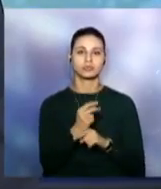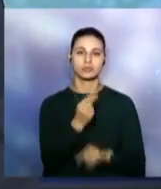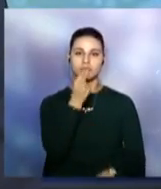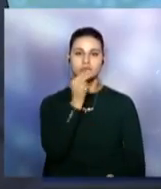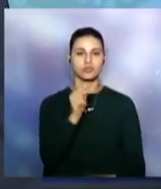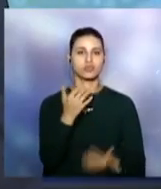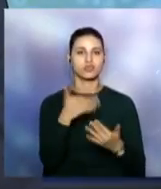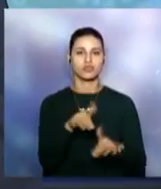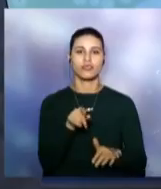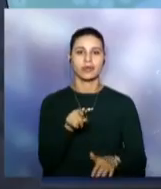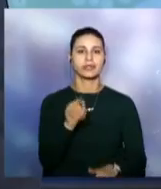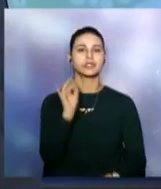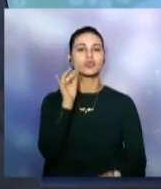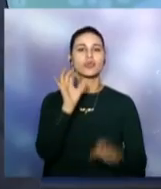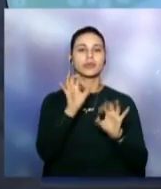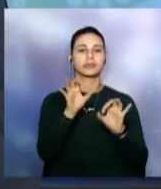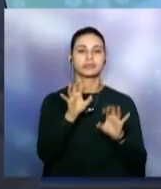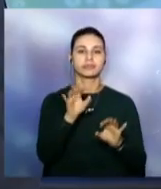ფაქტიურად